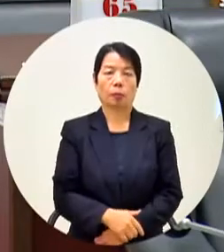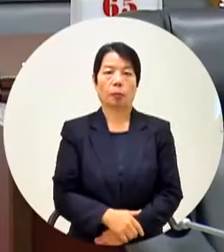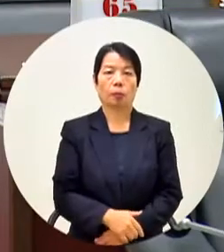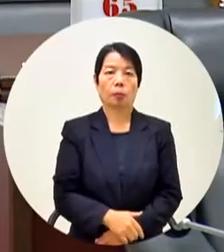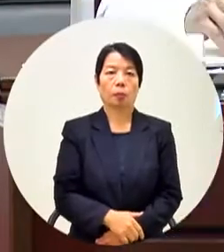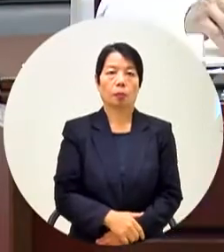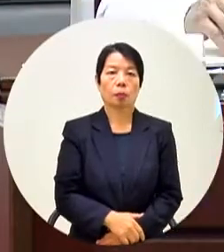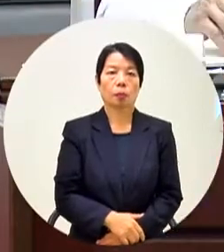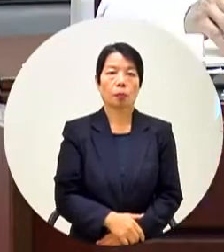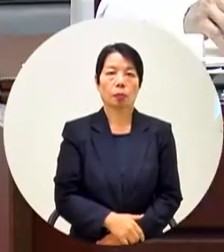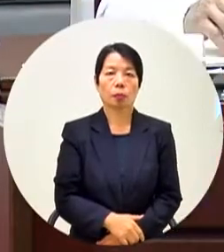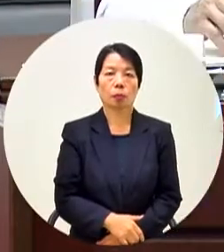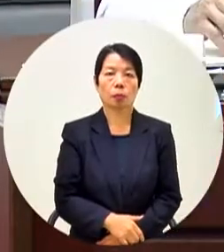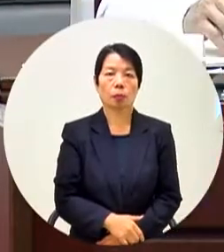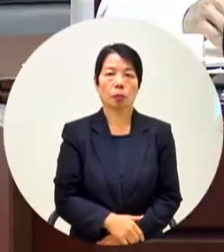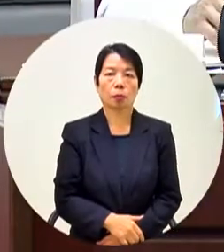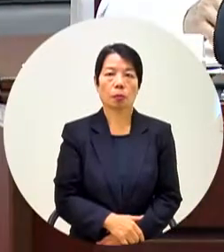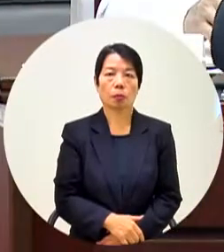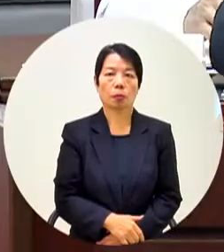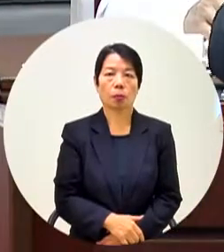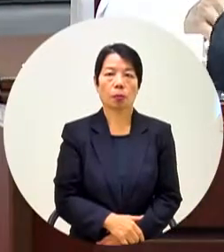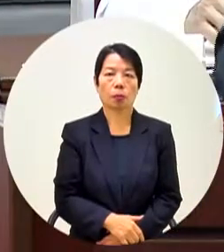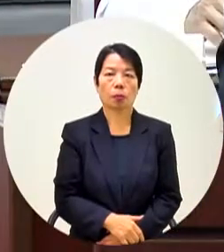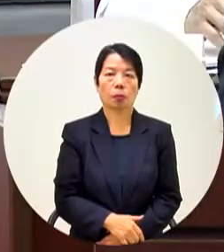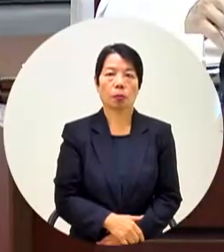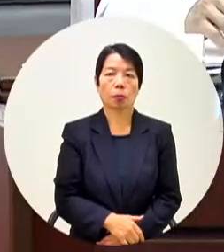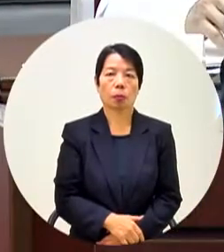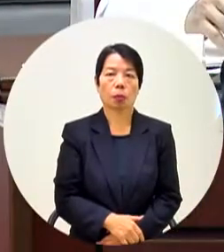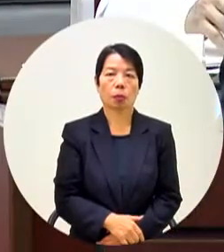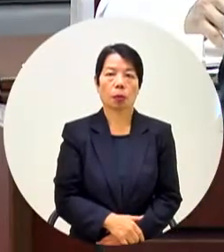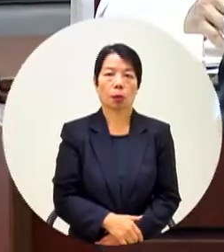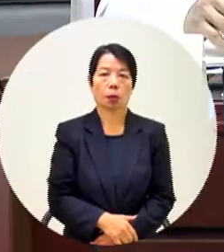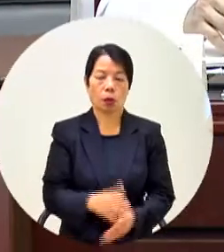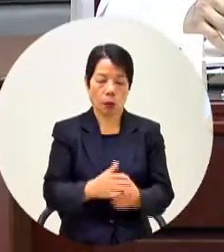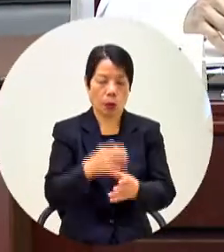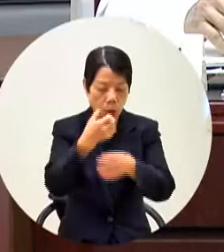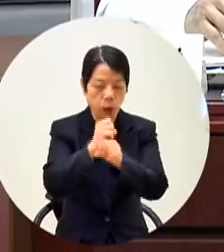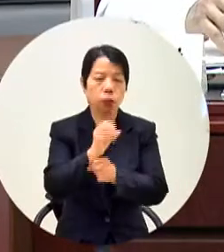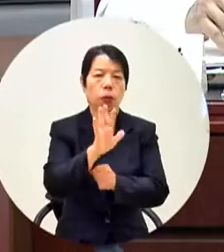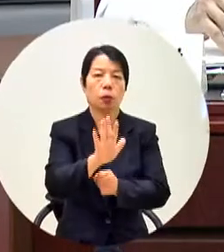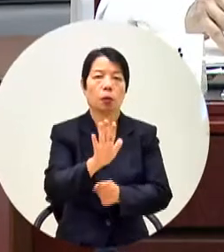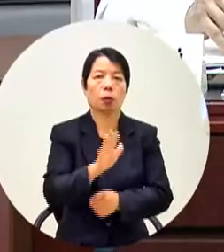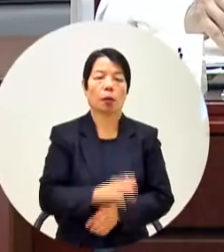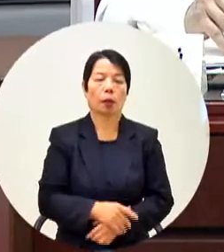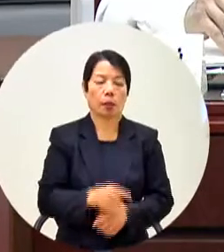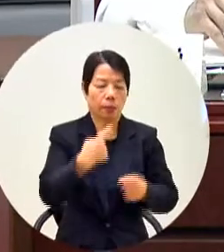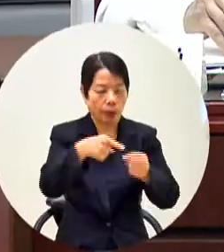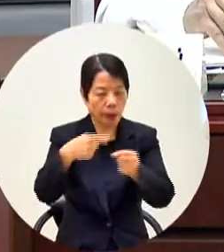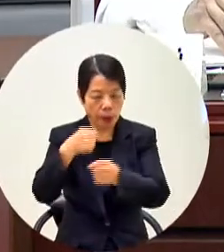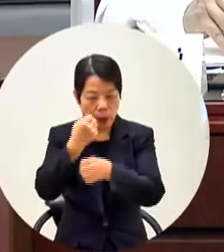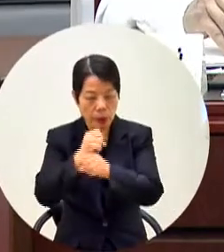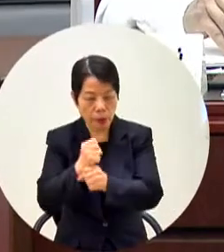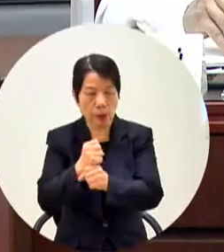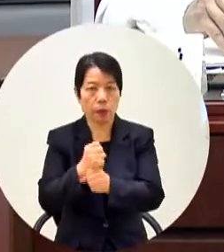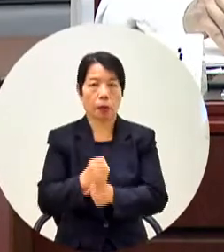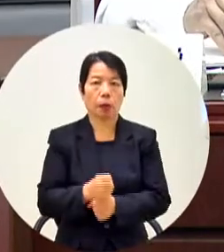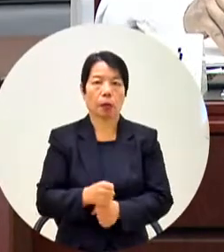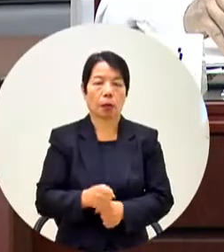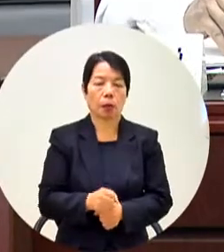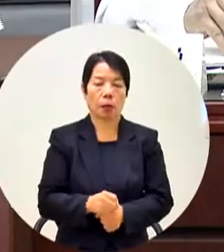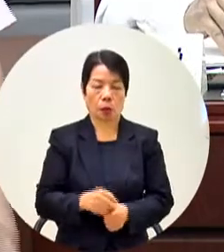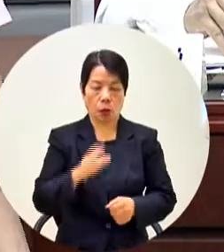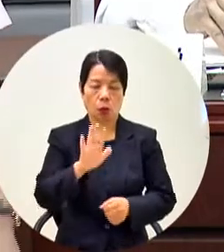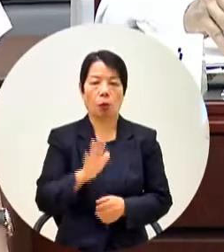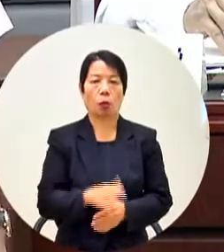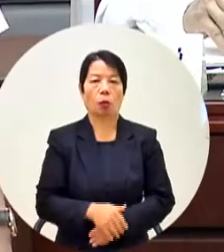复。 谢主席，谢议员，咱达达弄验啦哈，每年验的部分大概只有少极少部分五不